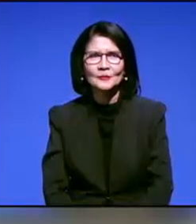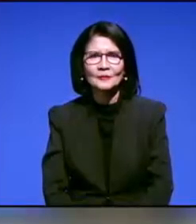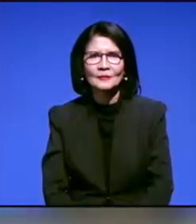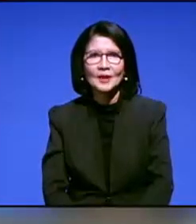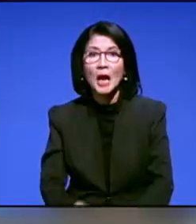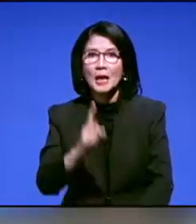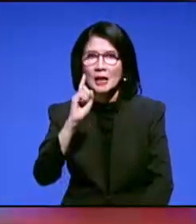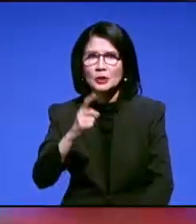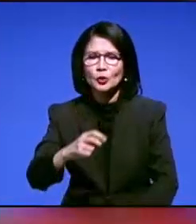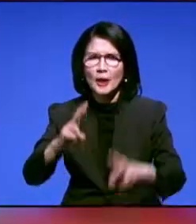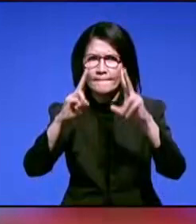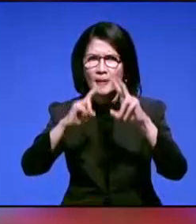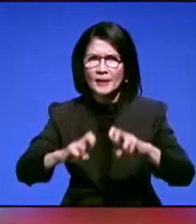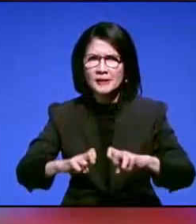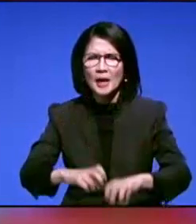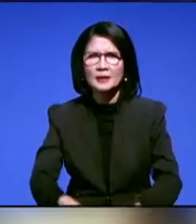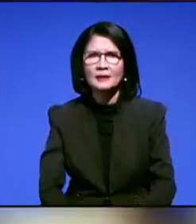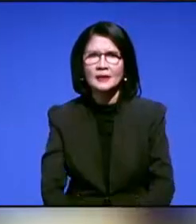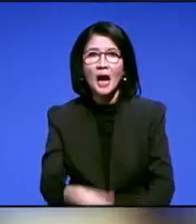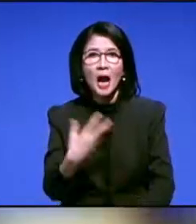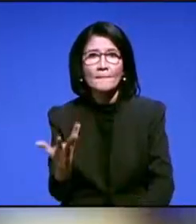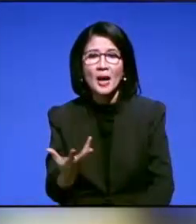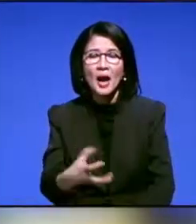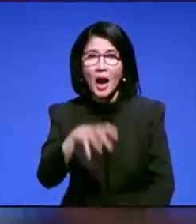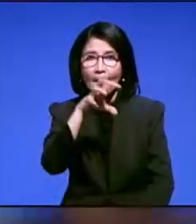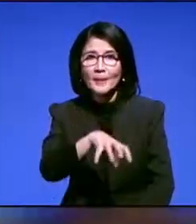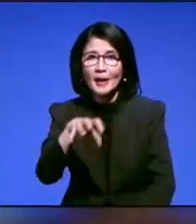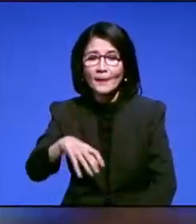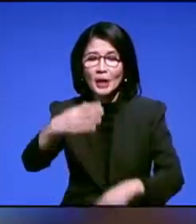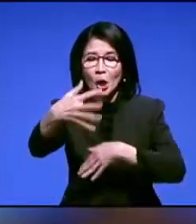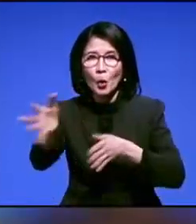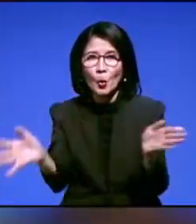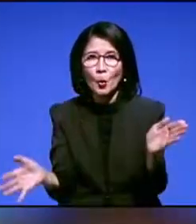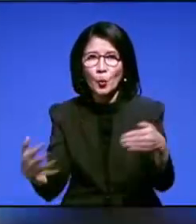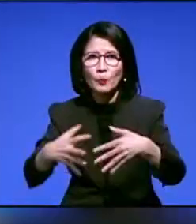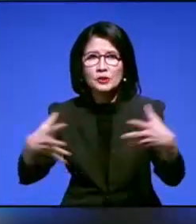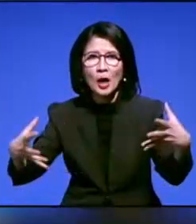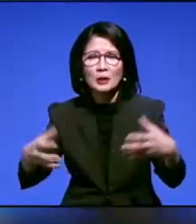Ada satu lagi pemeriksaan yang harus dilakukan, yaitu barang-barang kiriman kargo.